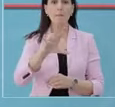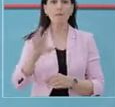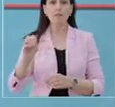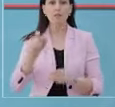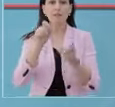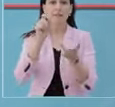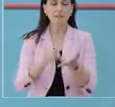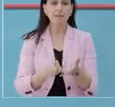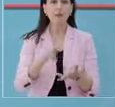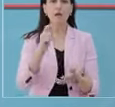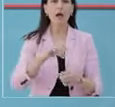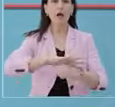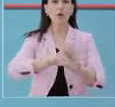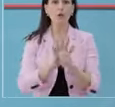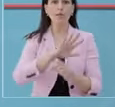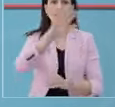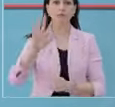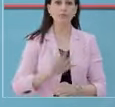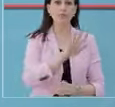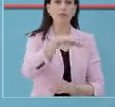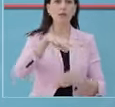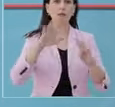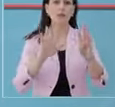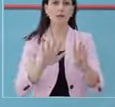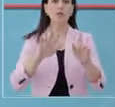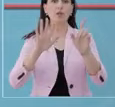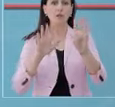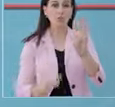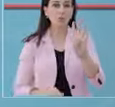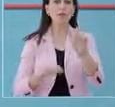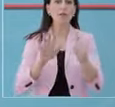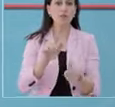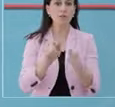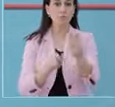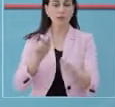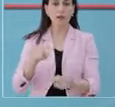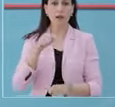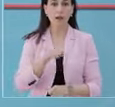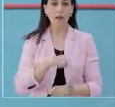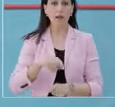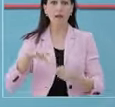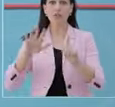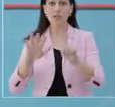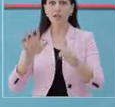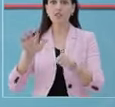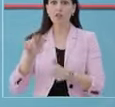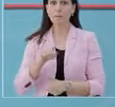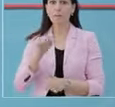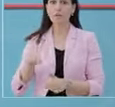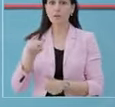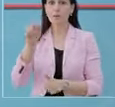konfirmuar pozitiv në të gjithë vendin 926 qytetarë, prej tyre rreth 76% janë të